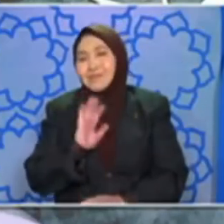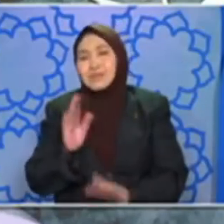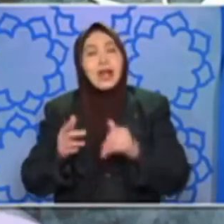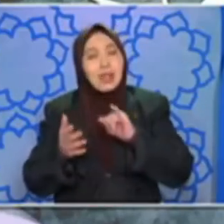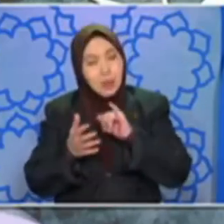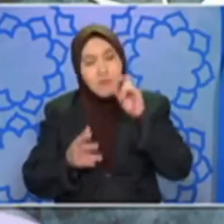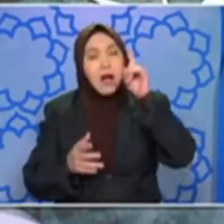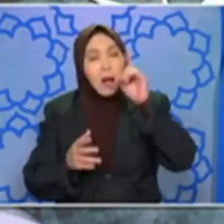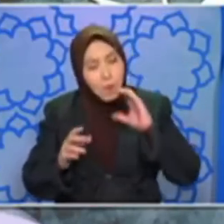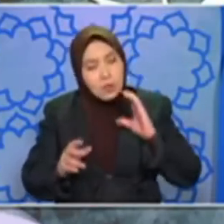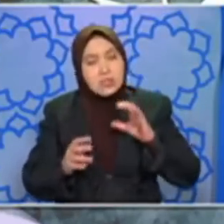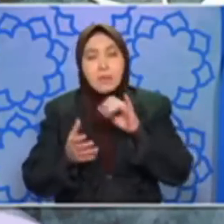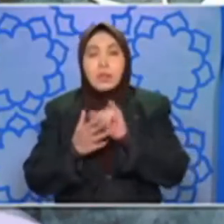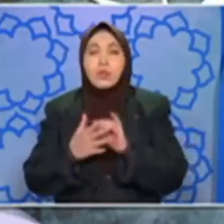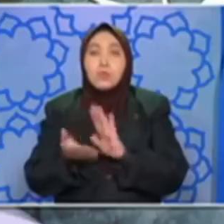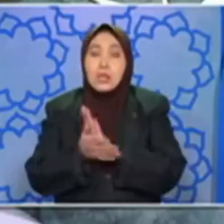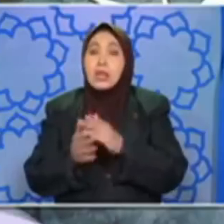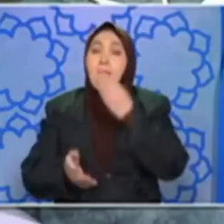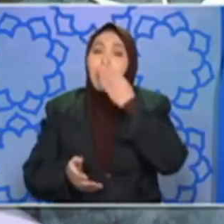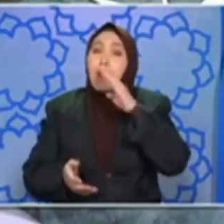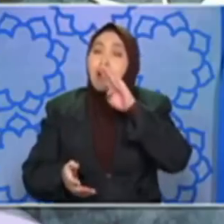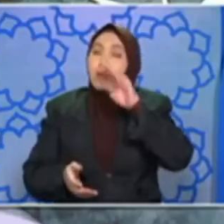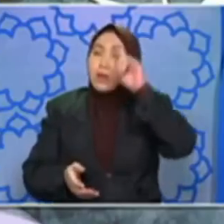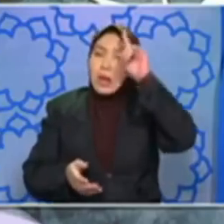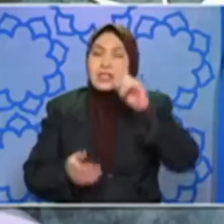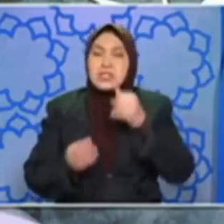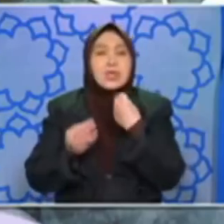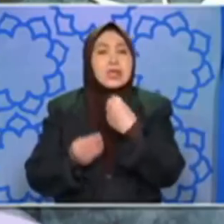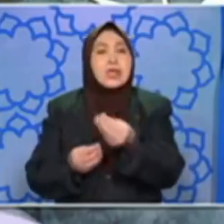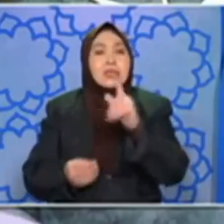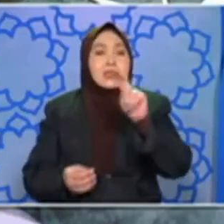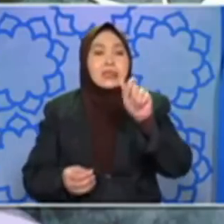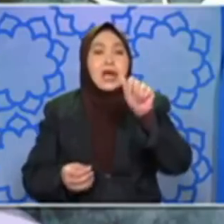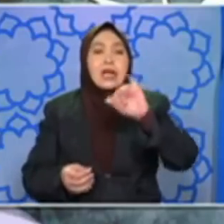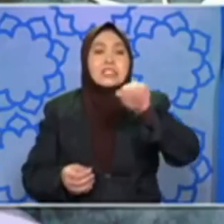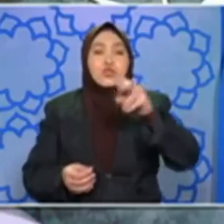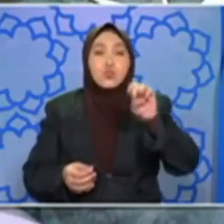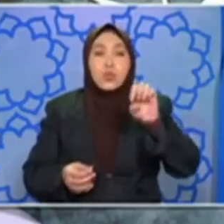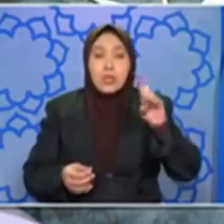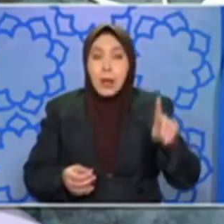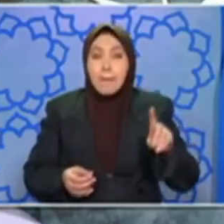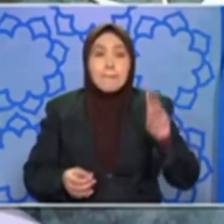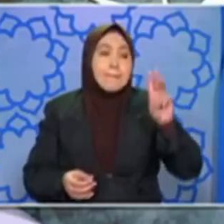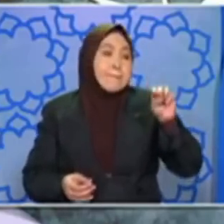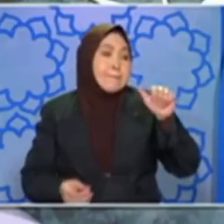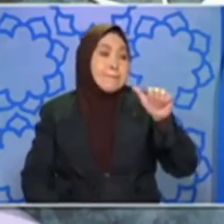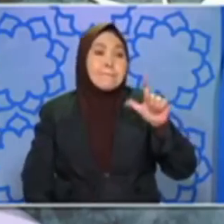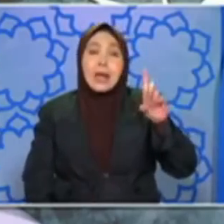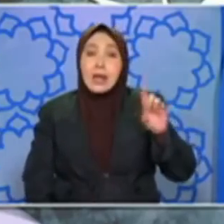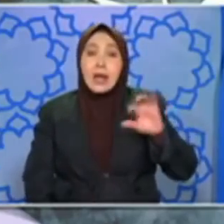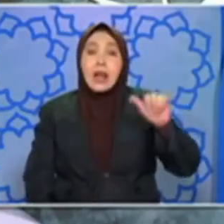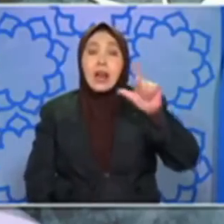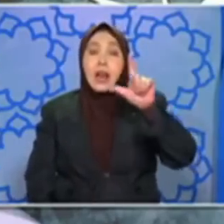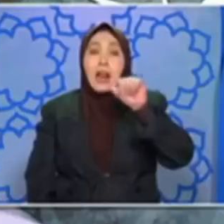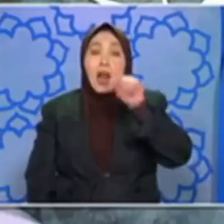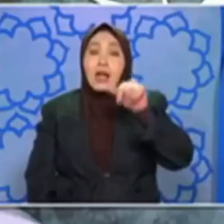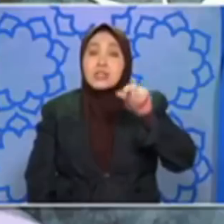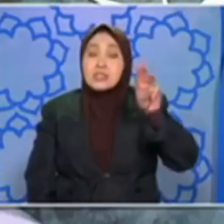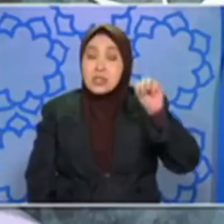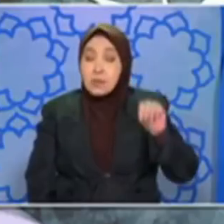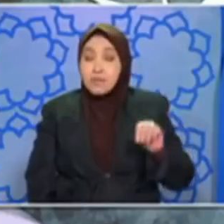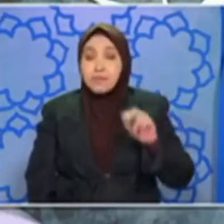ya. Baik, alhamdulillah. Sikit tajwid pada hari ini, ulang kaji mad lazim harfi mukhaffaf.